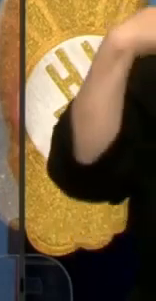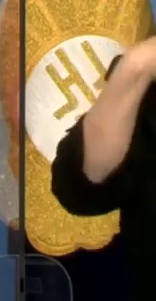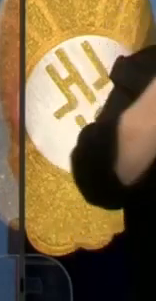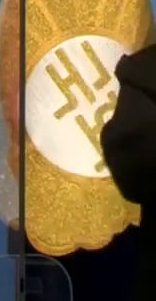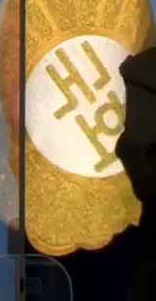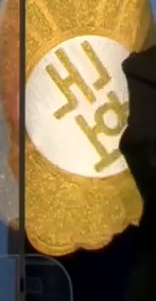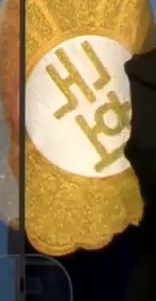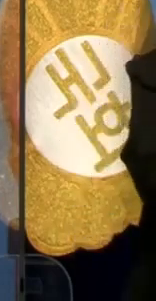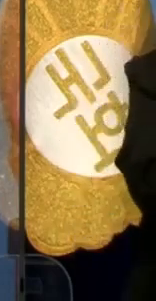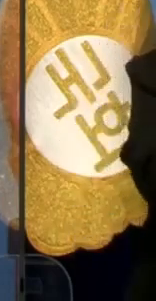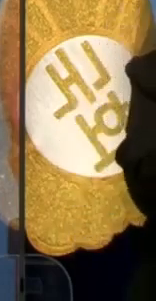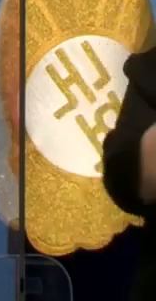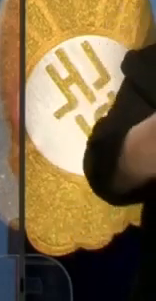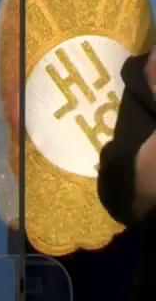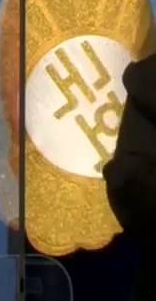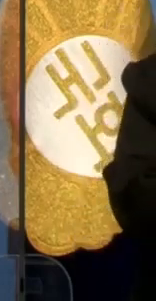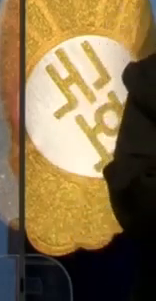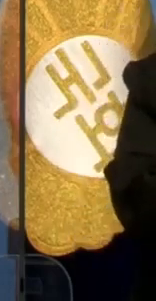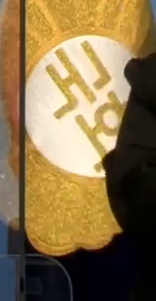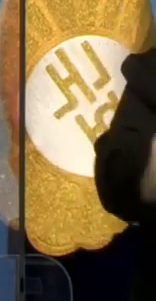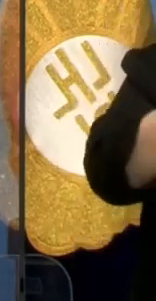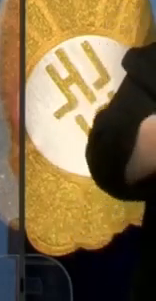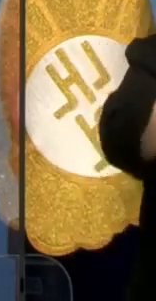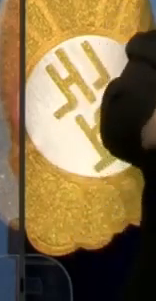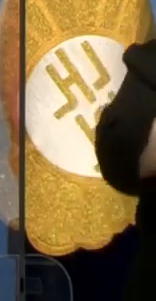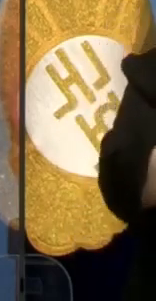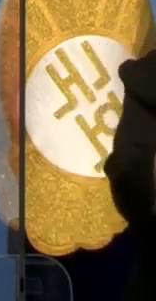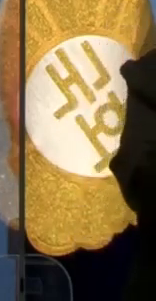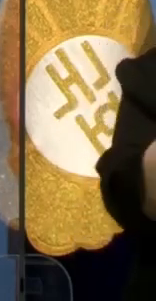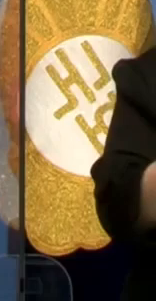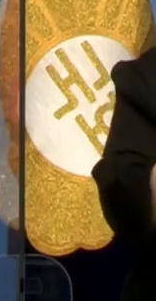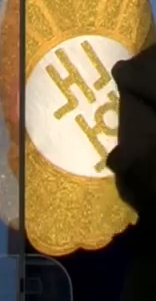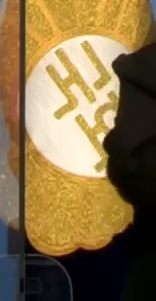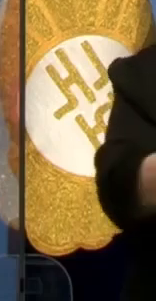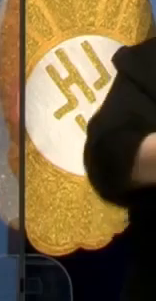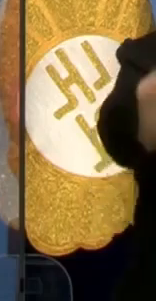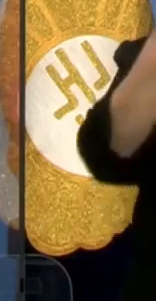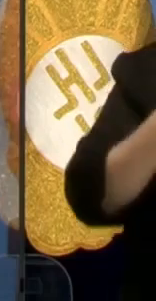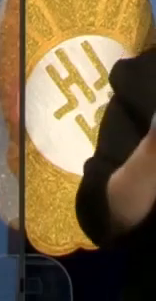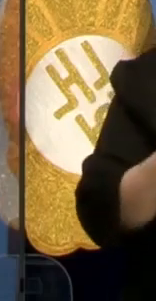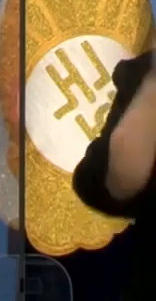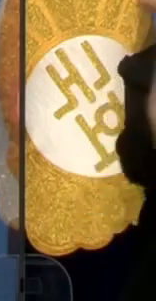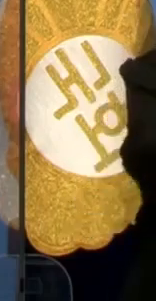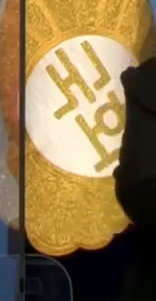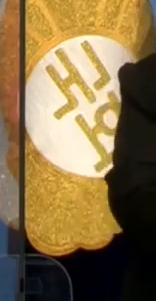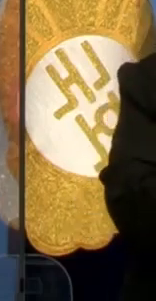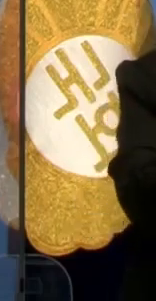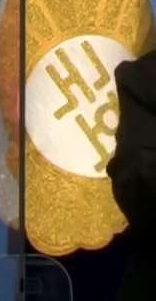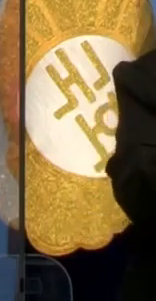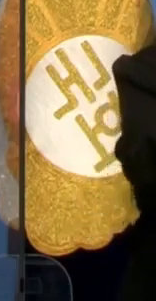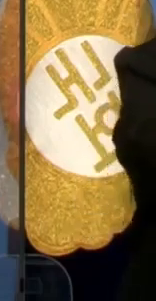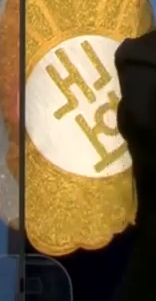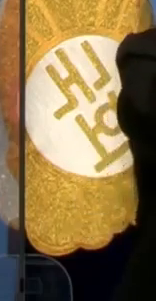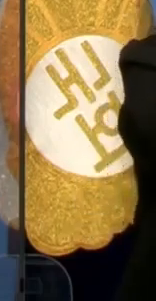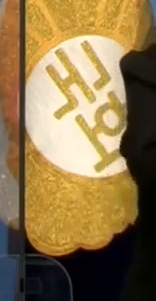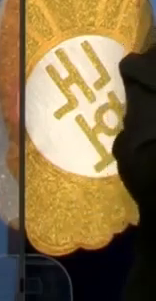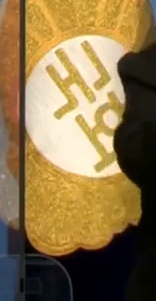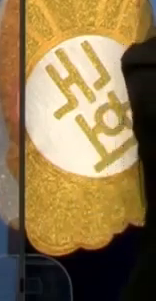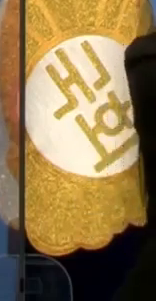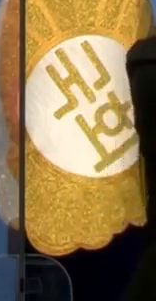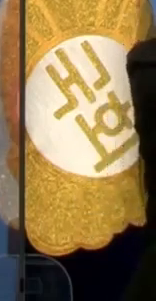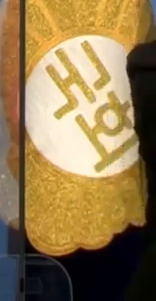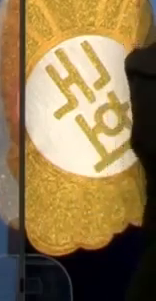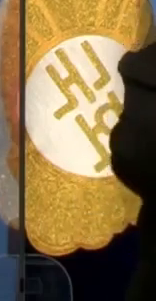입법부와 사법부를 정권의 신여로 전락시켜 삼권 분립을 무너뜨림으로써 법치주의라는 자유민주주의 국가의